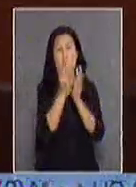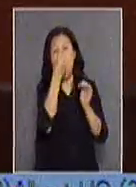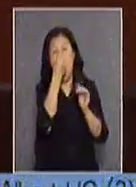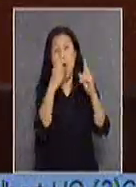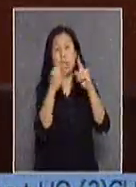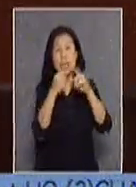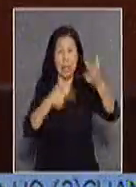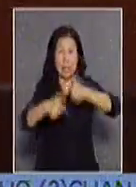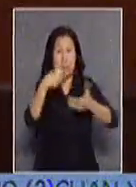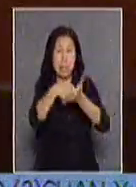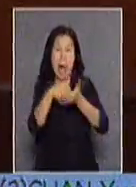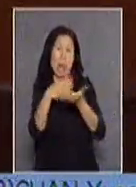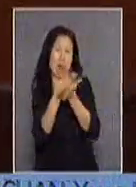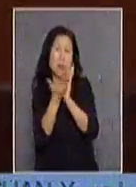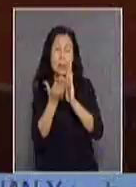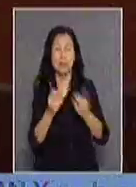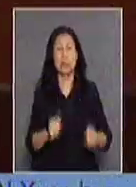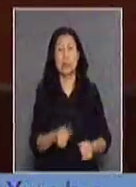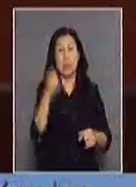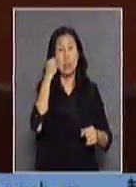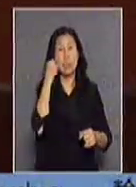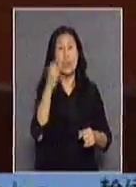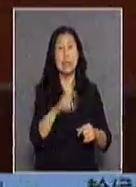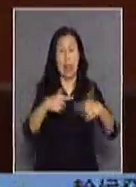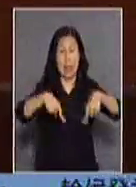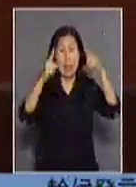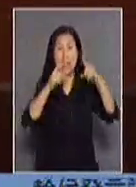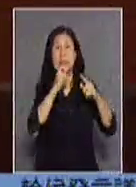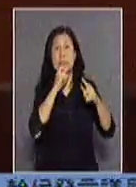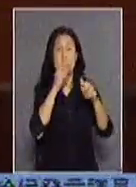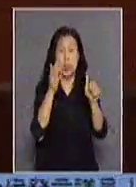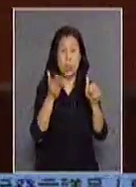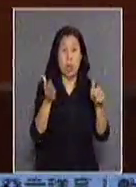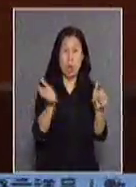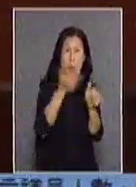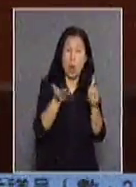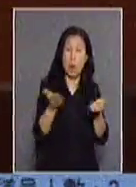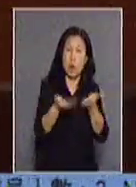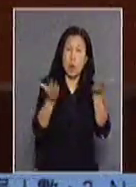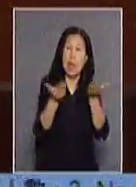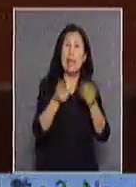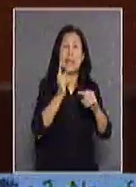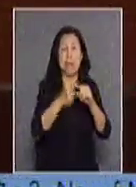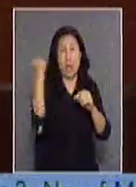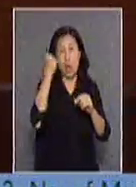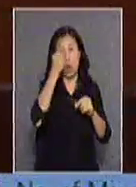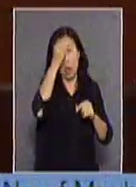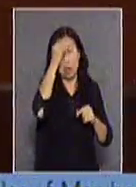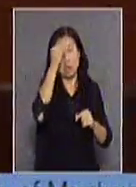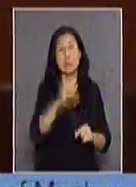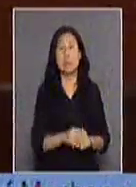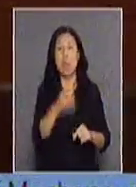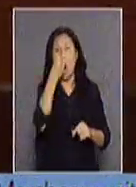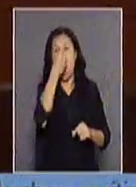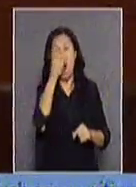消費。我知道林鄭月娥已經不斷鼓勵梁振英要努力學習，可惜香港市民呢是沒有